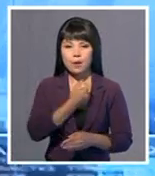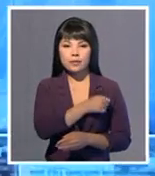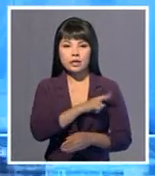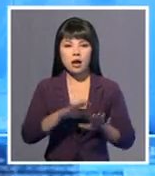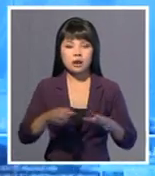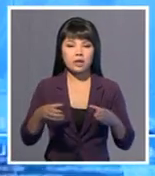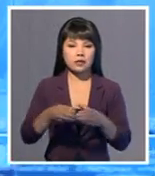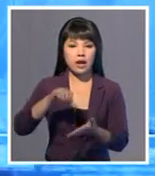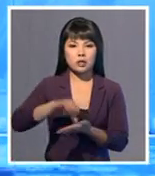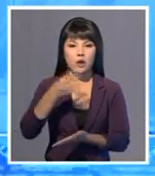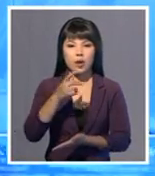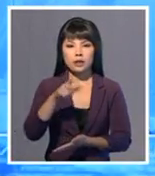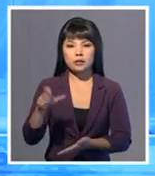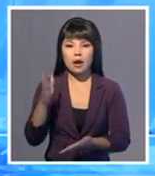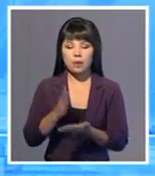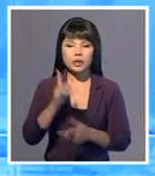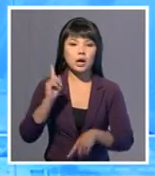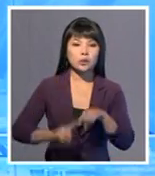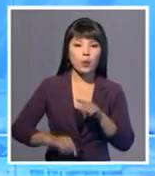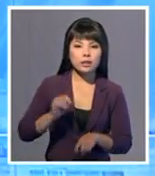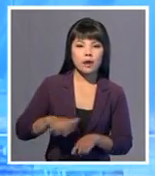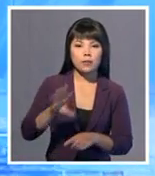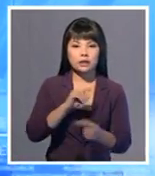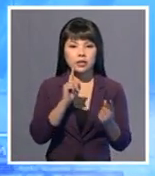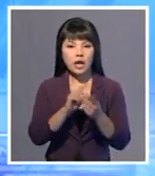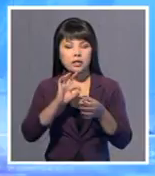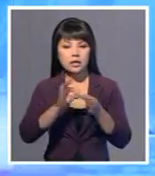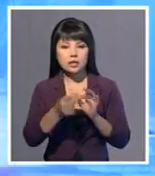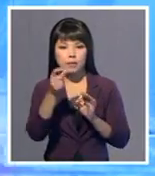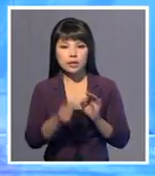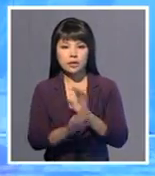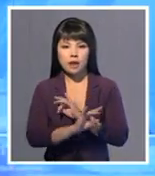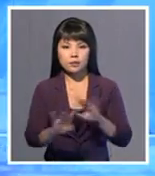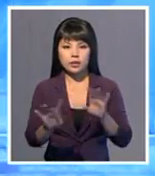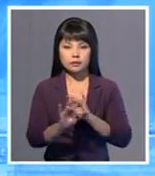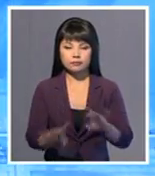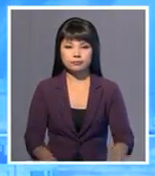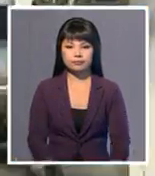Отарға арнайы барып, зардап шеккендердің туған-туыстарымен кездескен тілшіміз Дәурен Дарьябек тарқатсын.